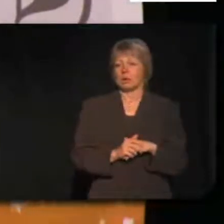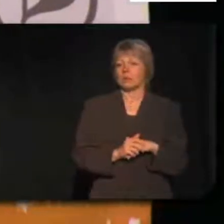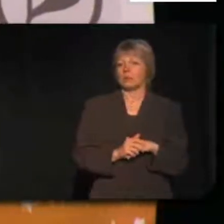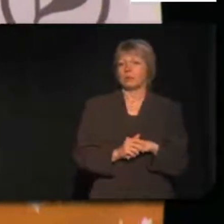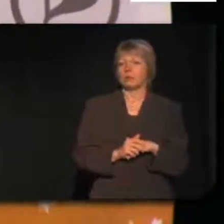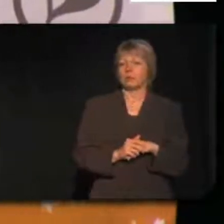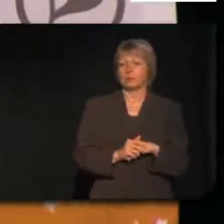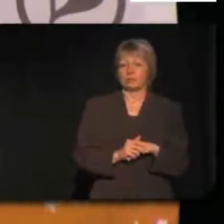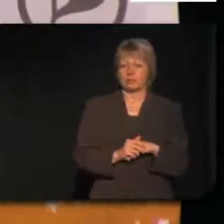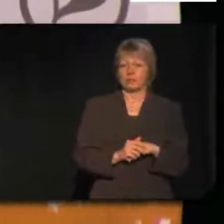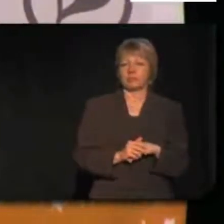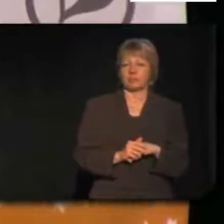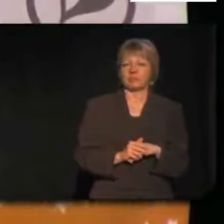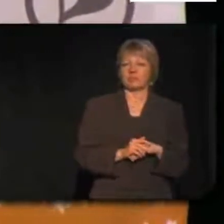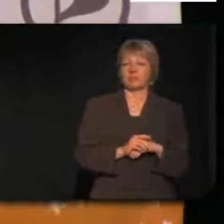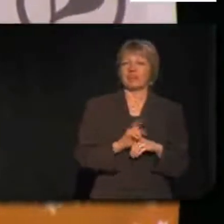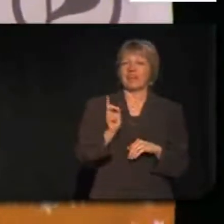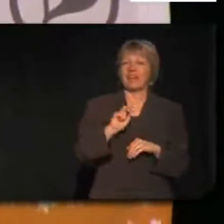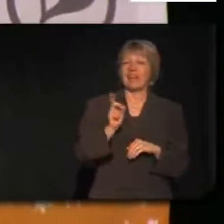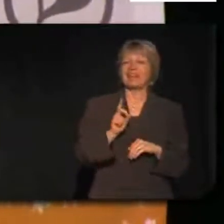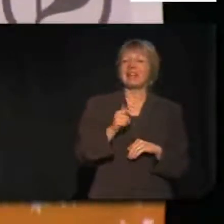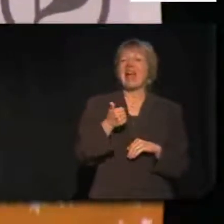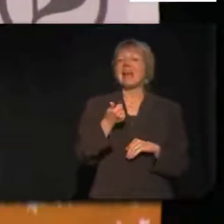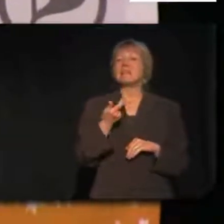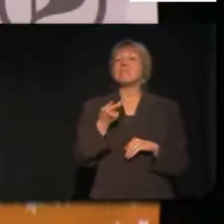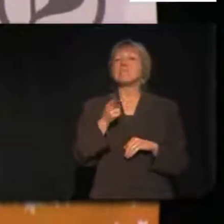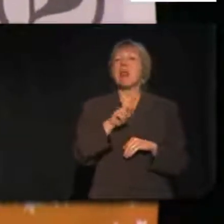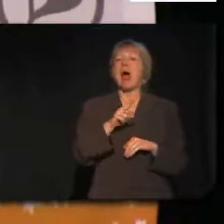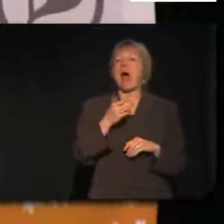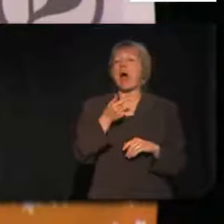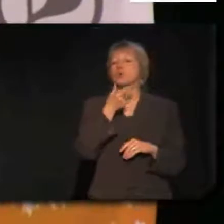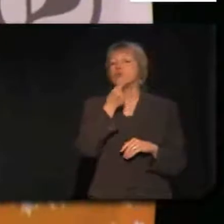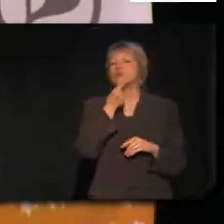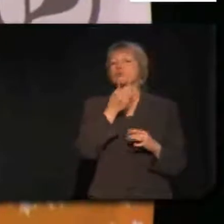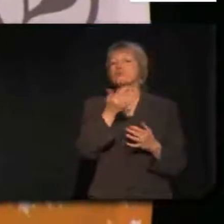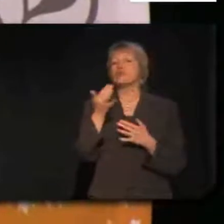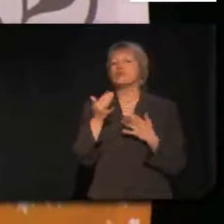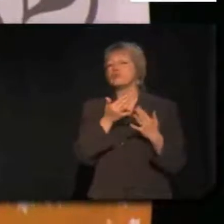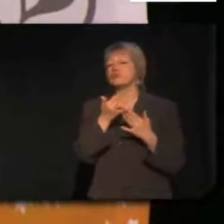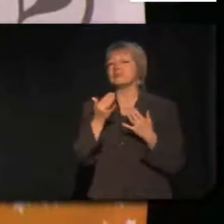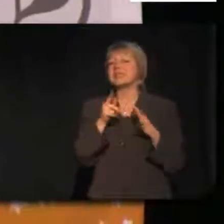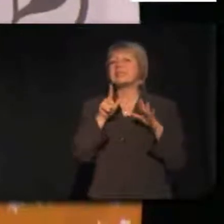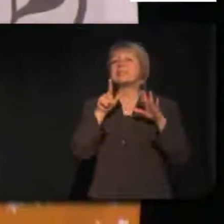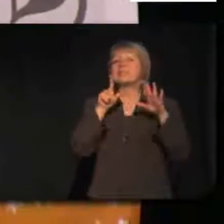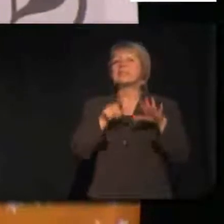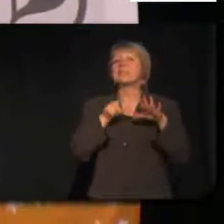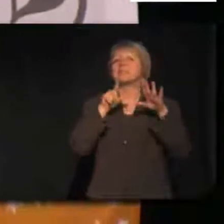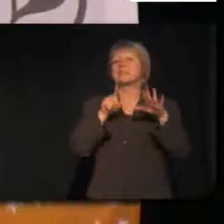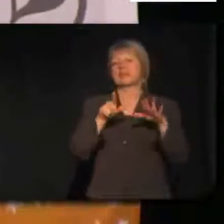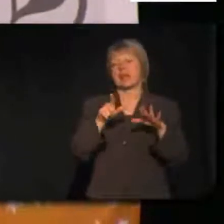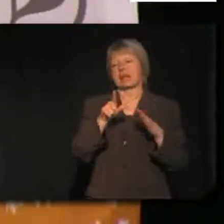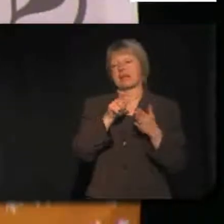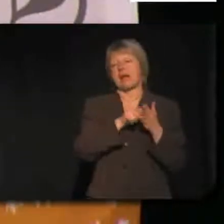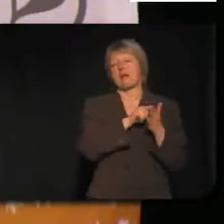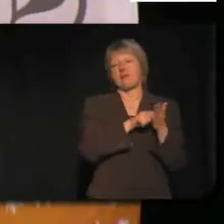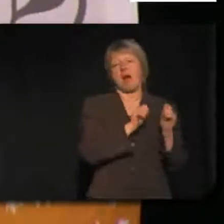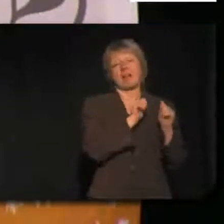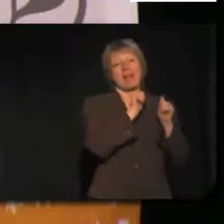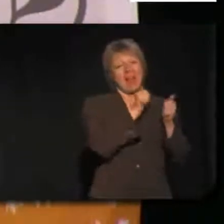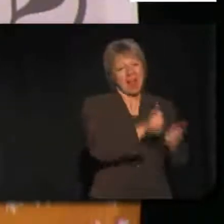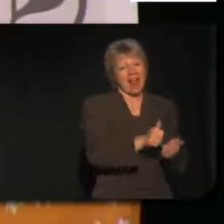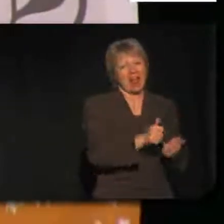blauen Stimmzettel einzuwerfen es muss der 17er sein die Wahlhelfer passen auf wir lassen uns da jetzt nicht